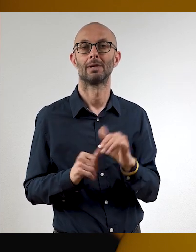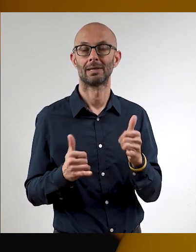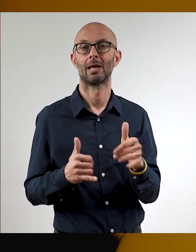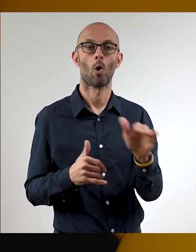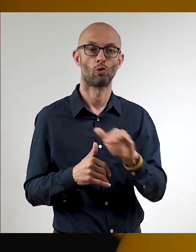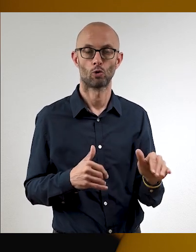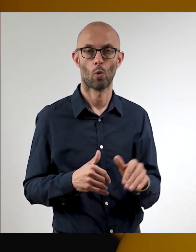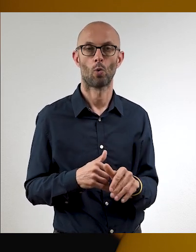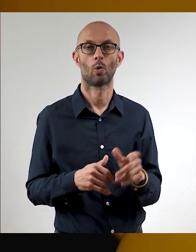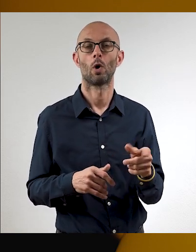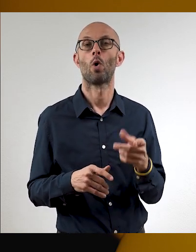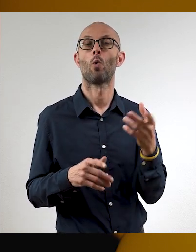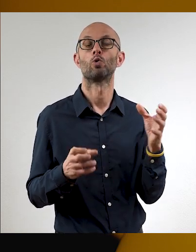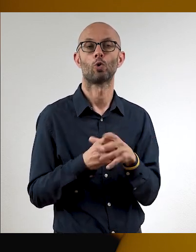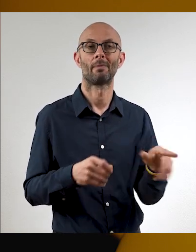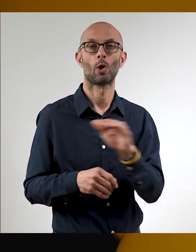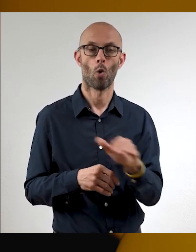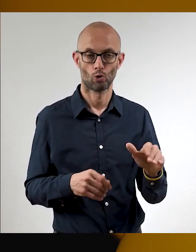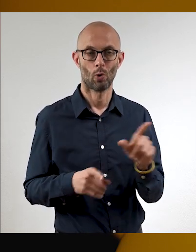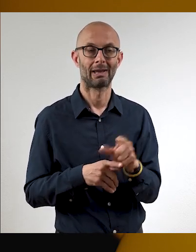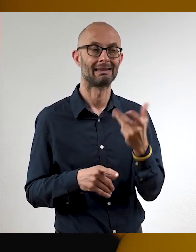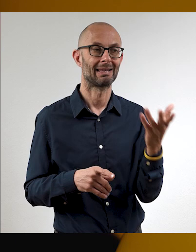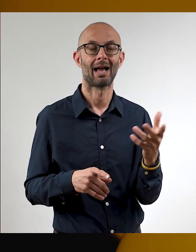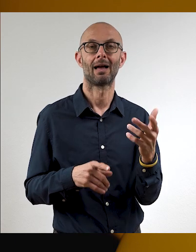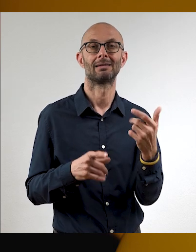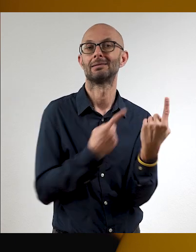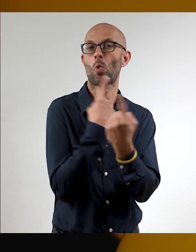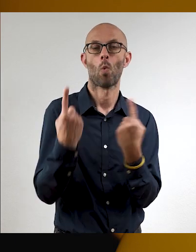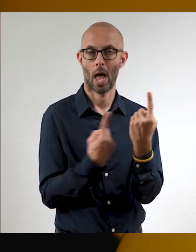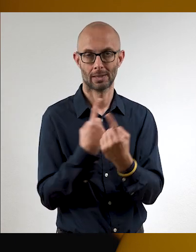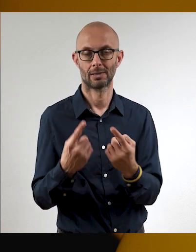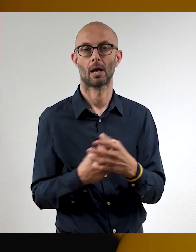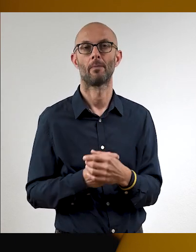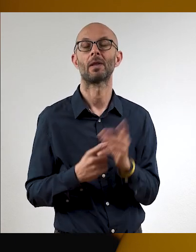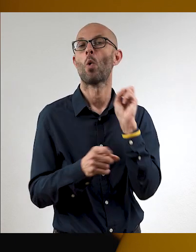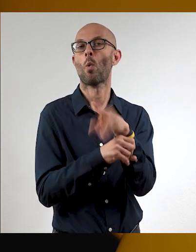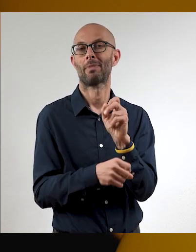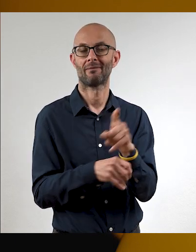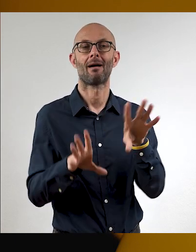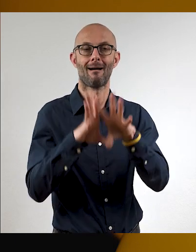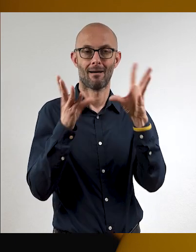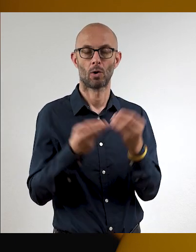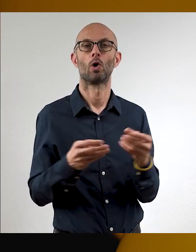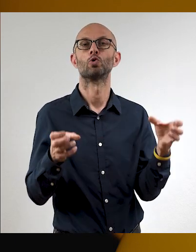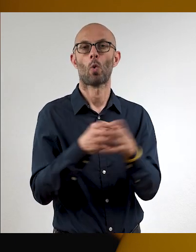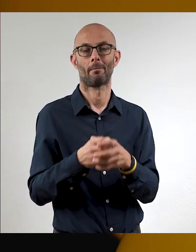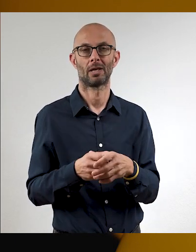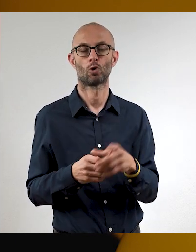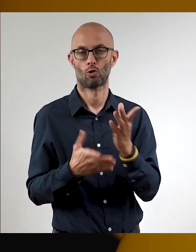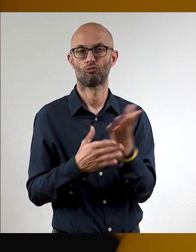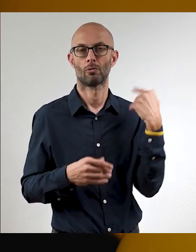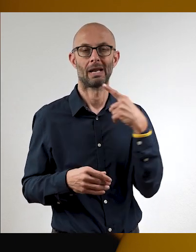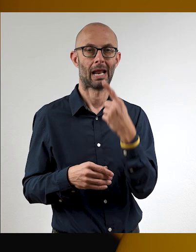je otrok v skupini otrok in neka okoliščina vpliva na celotno skupino, kot tako si